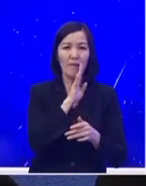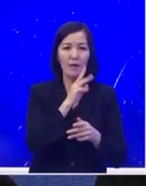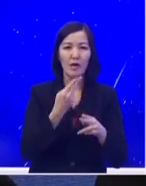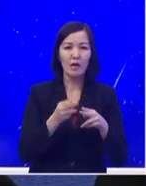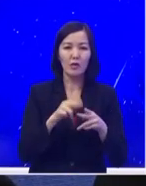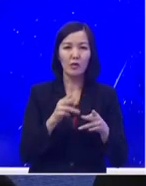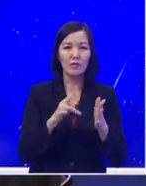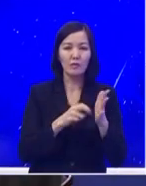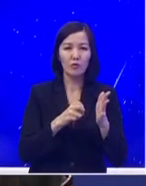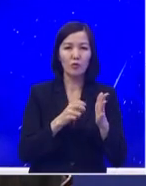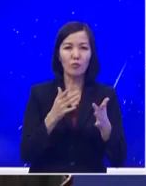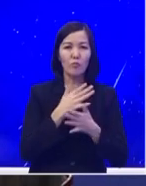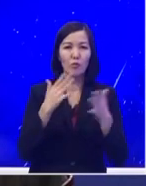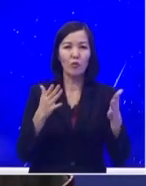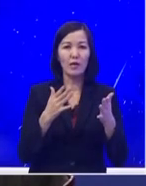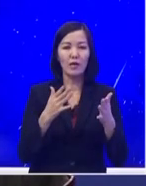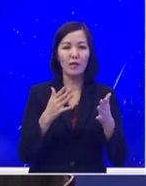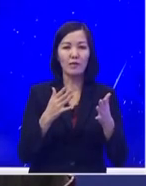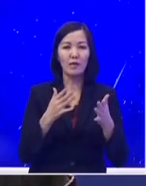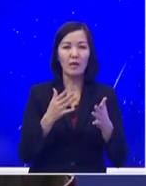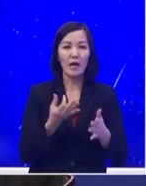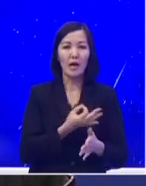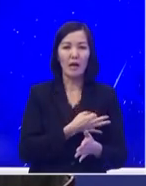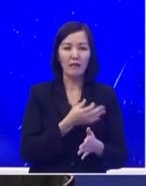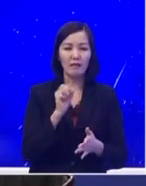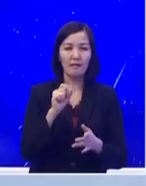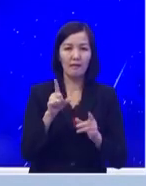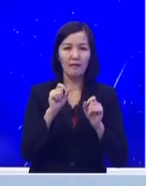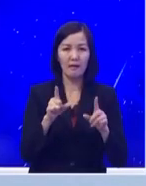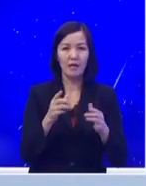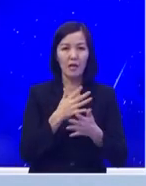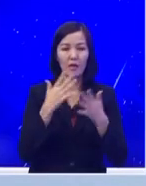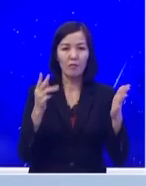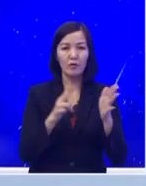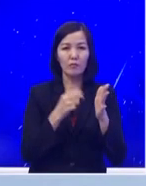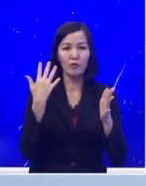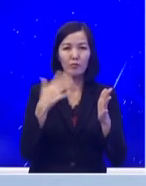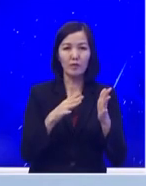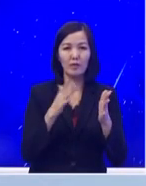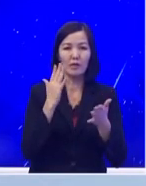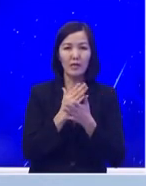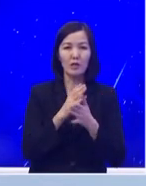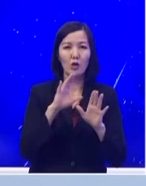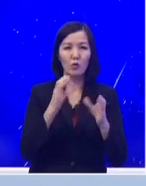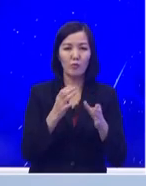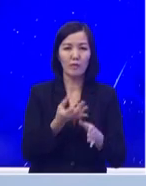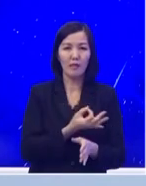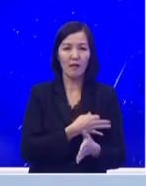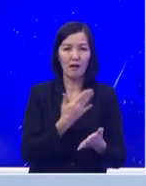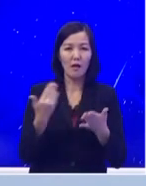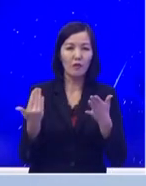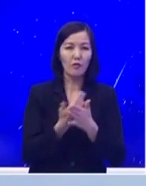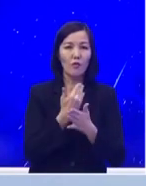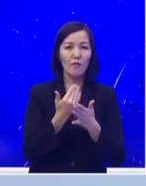которых более 700 являются обладательницами подвески «Алтын-Алқа». Чуть больше 750 имеют «Кымыс-Алқа». Новый